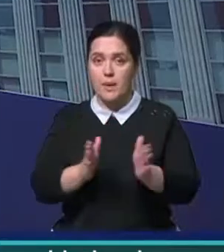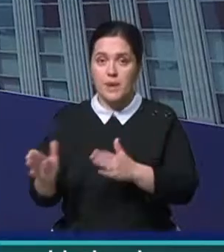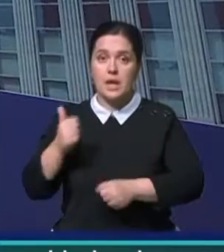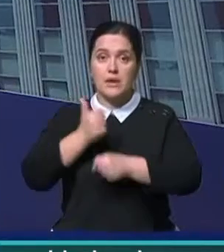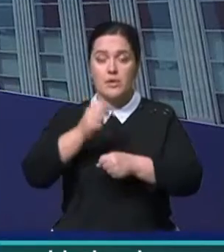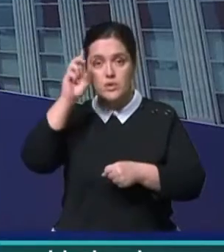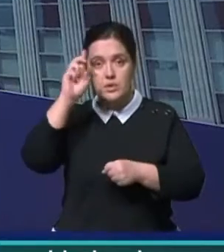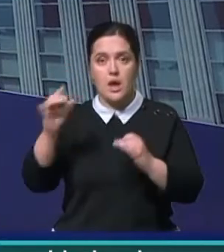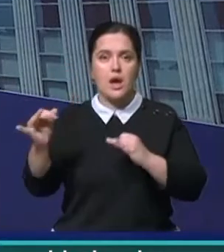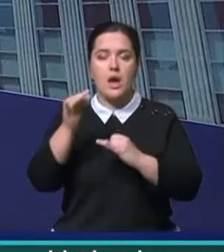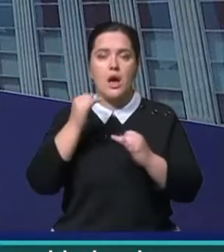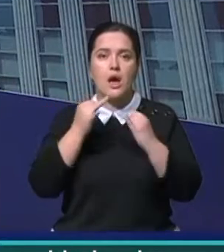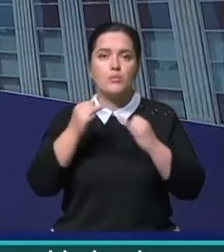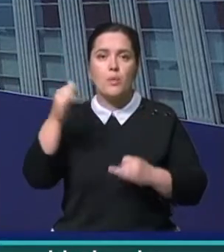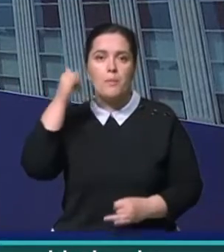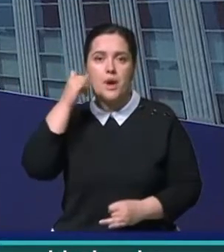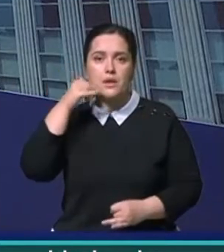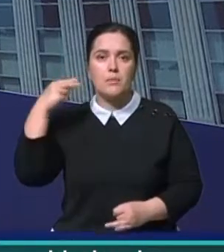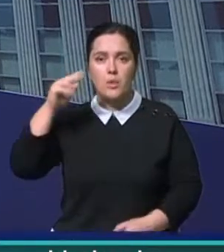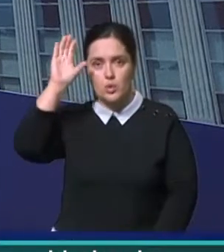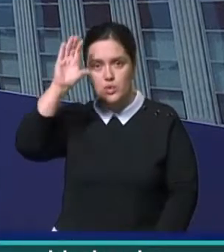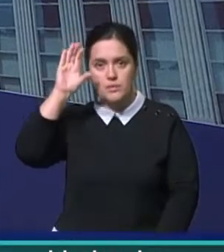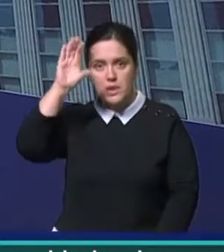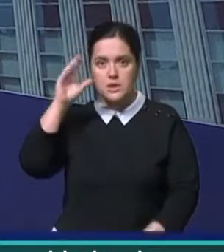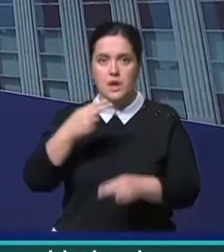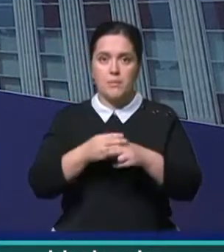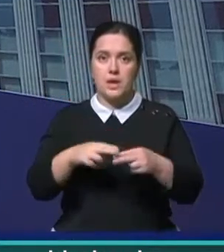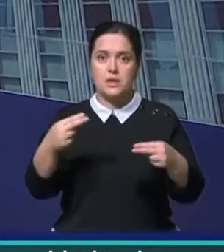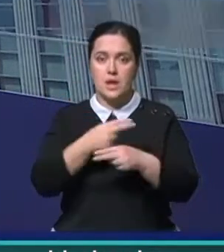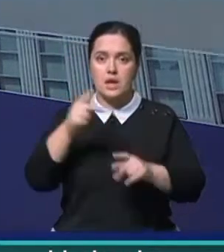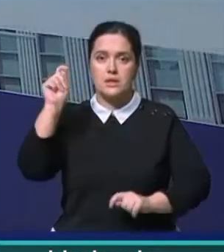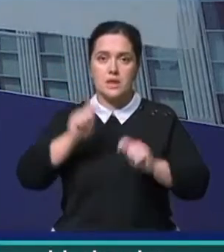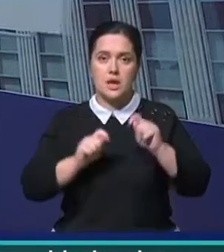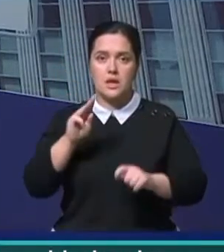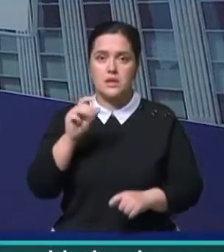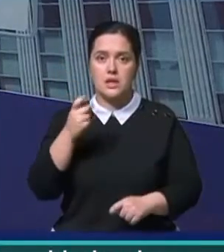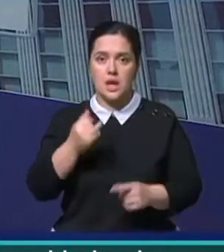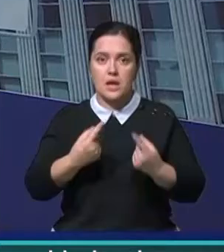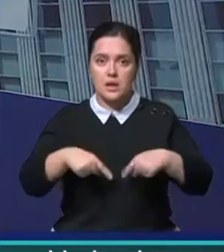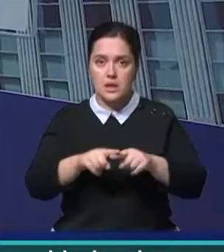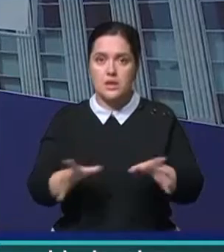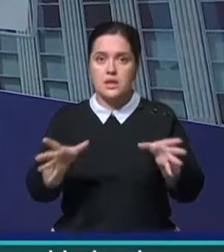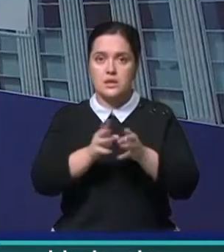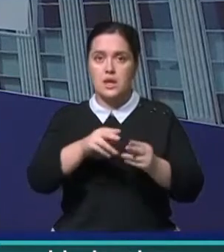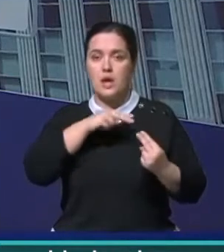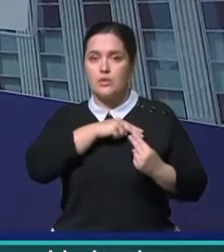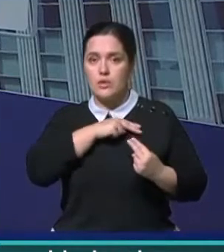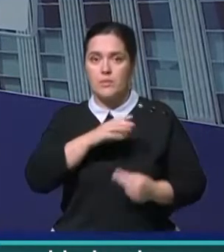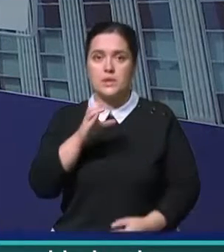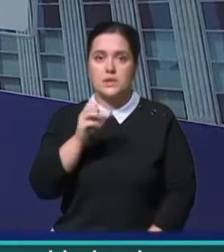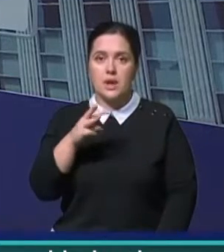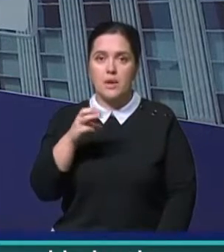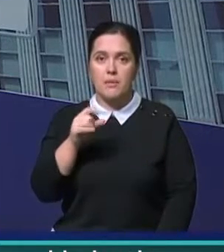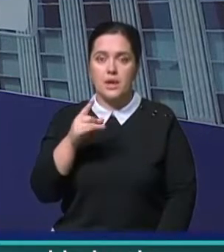глава государства обсудил по телефону с президентом узбекистана повестку дня предстоящего саммита шанхайской организации сотрудничества которое состоится в